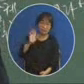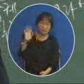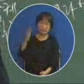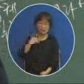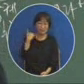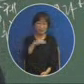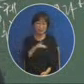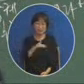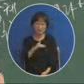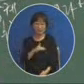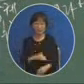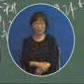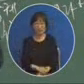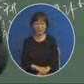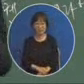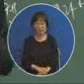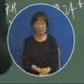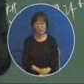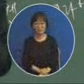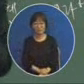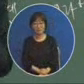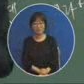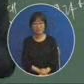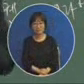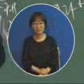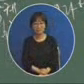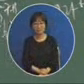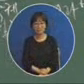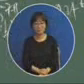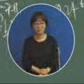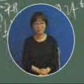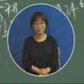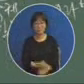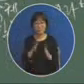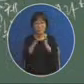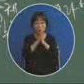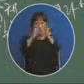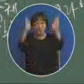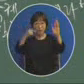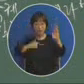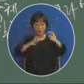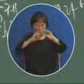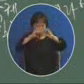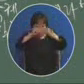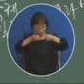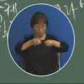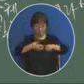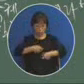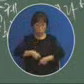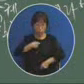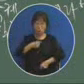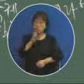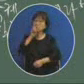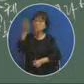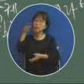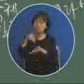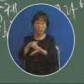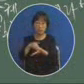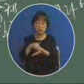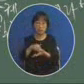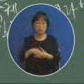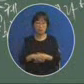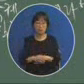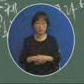I?" 그 모세가 불신앙 얘기한 게 아닙니다. 사실을 얘기한 거예요. Moses didn't speak words of unbelief. He spoke the truth. 지금